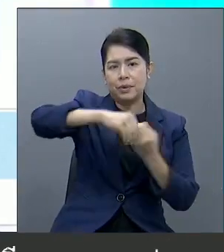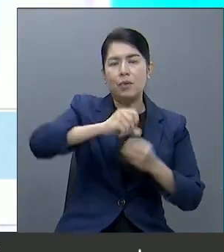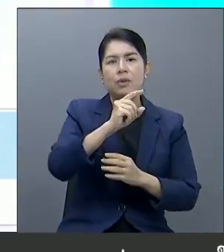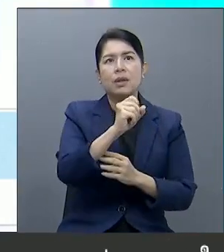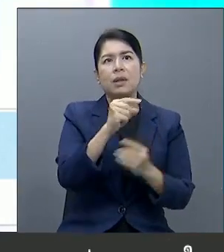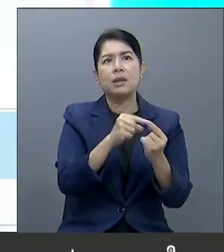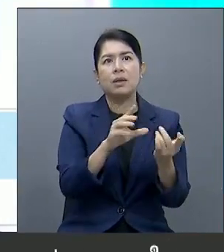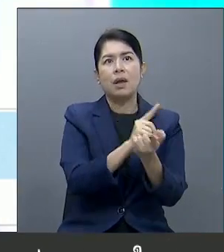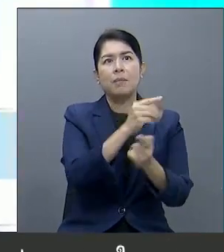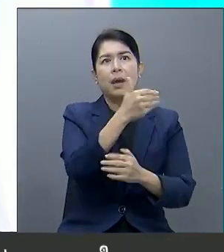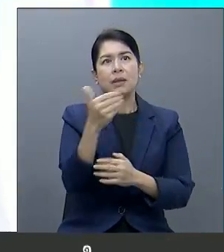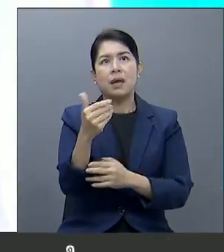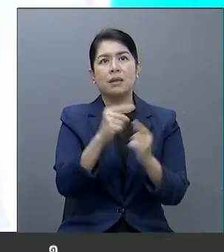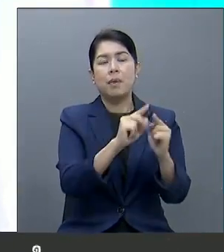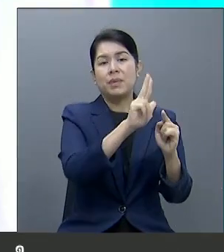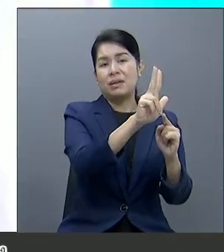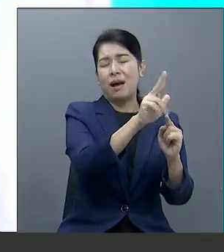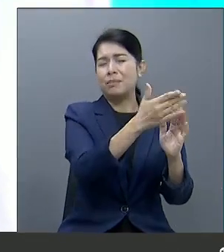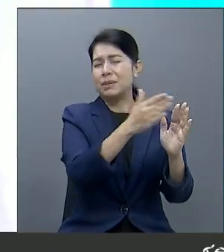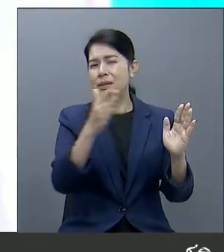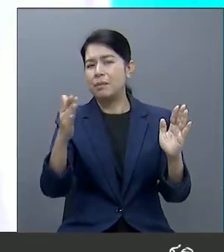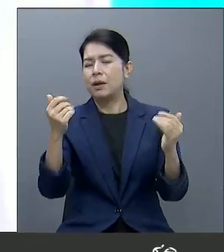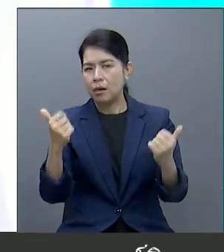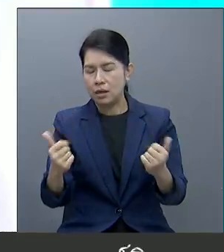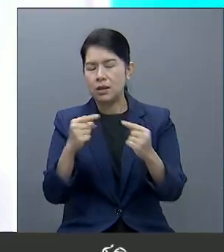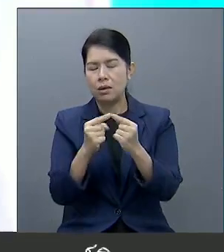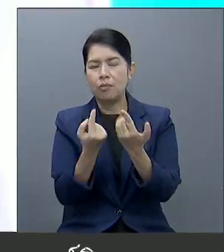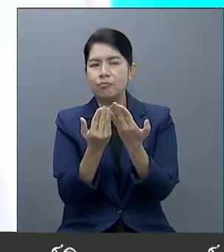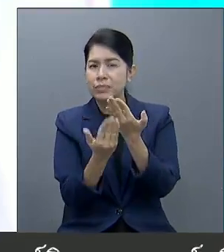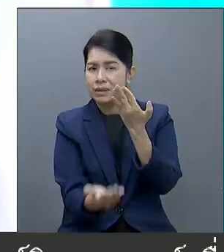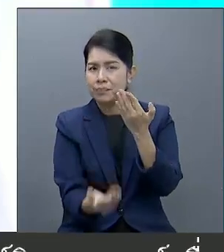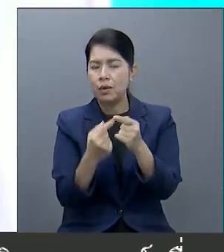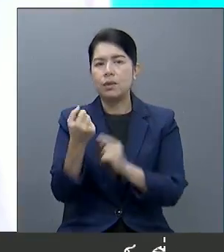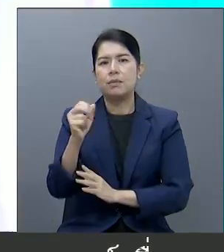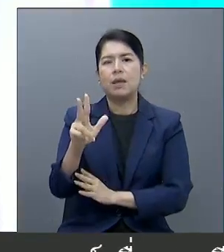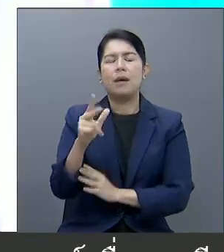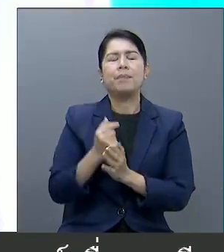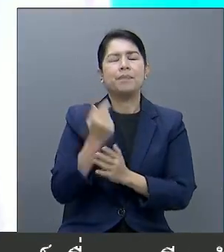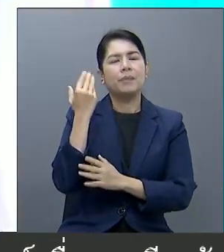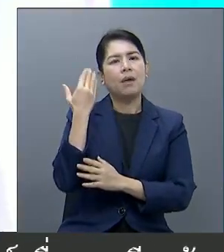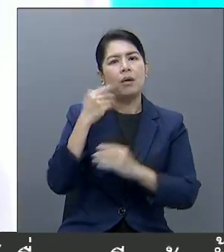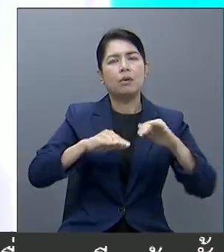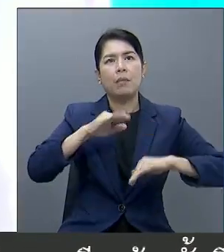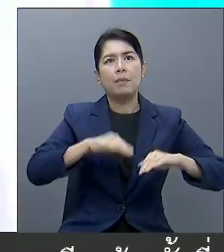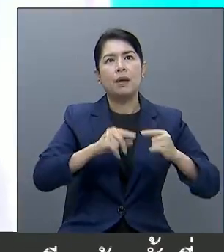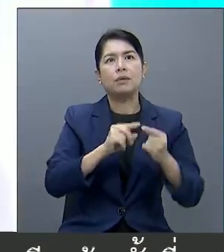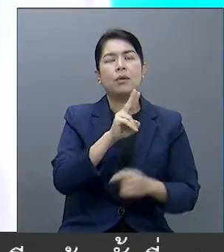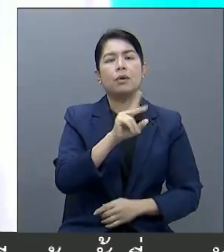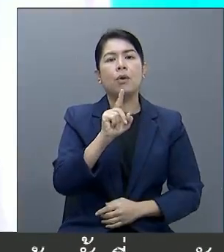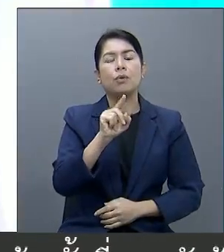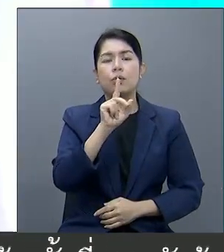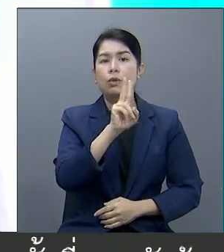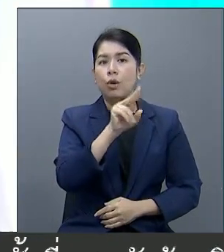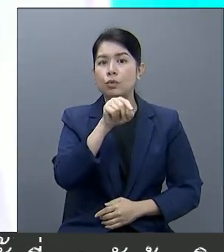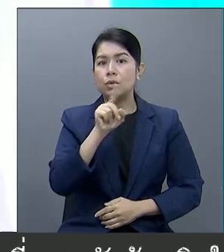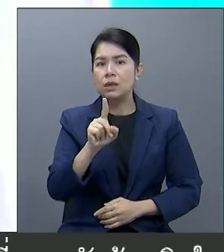จจุบันเนี่ยฉบับที่13แล้วผ่านมา10กว่าแผนนะคะคือจำนวน TFR จากเดิมที่อยู่ 2.1 ครอบครัวหนึ่งมีลูก2คนก็ลดลง